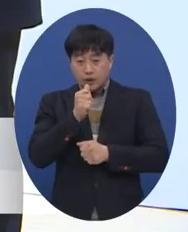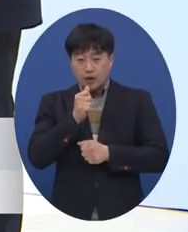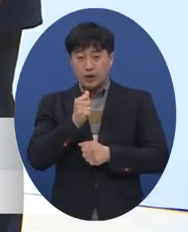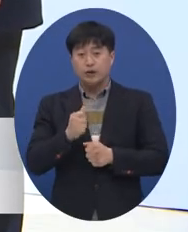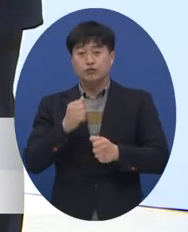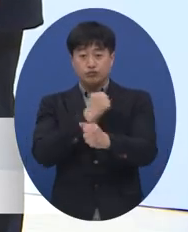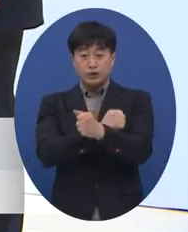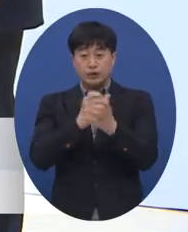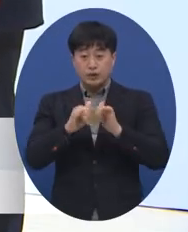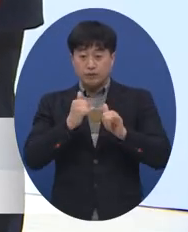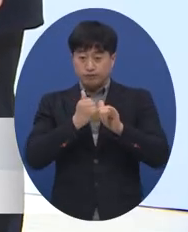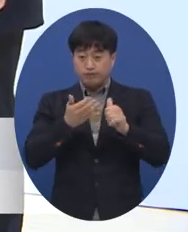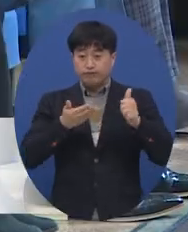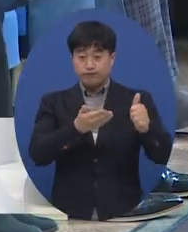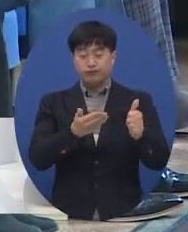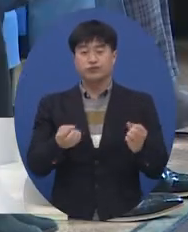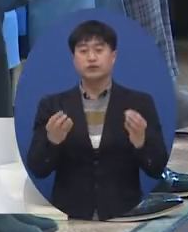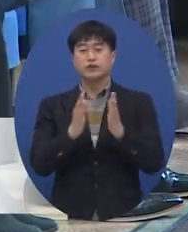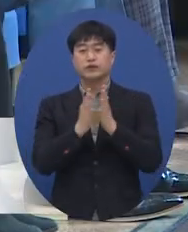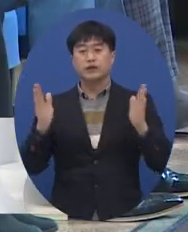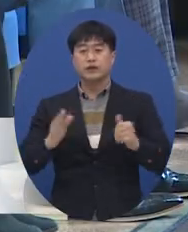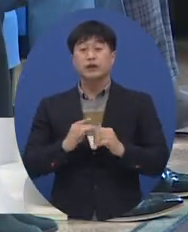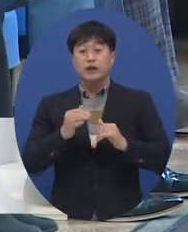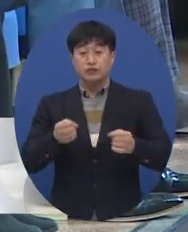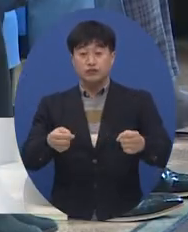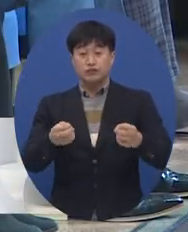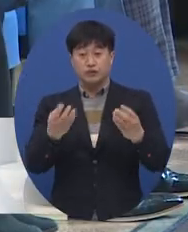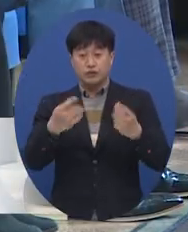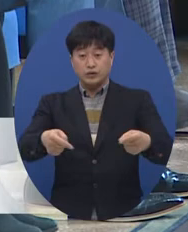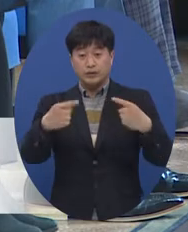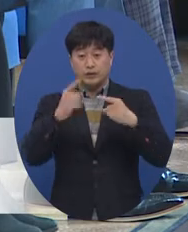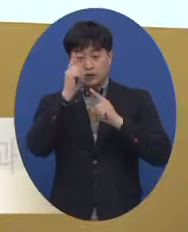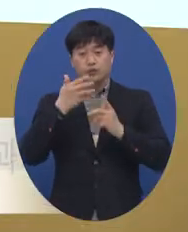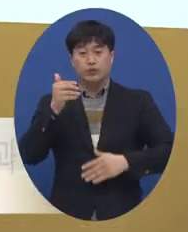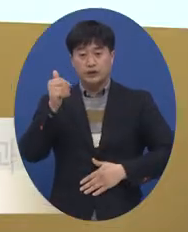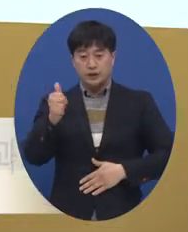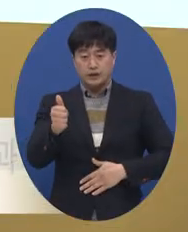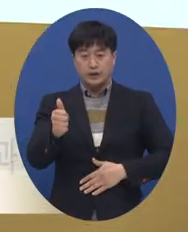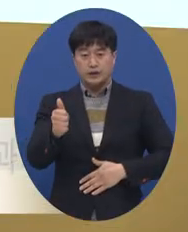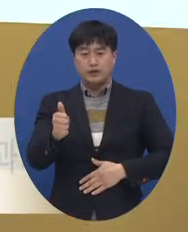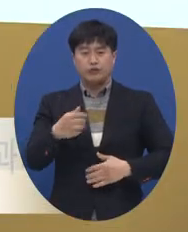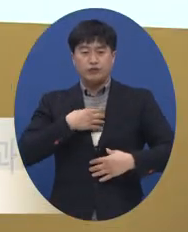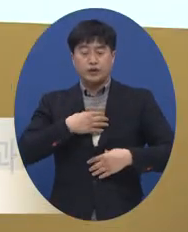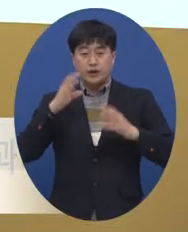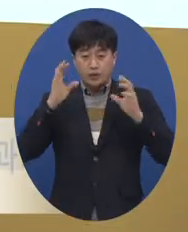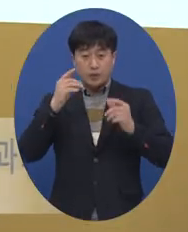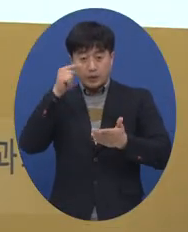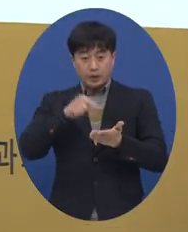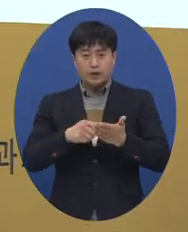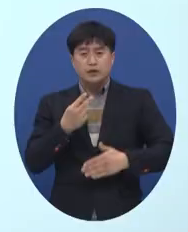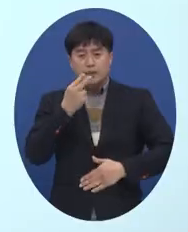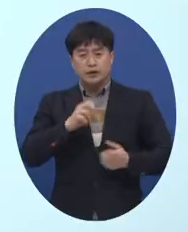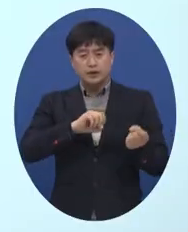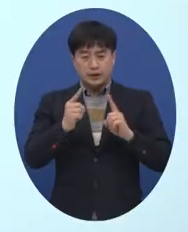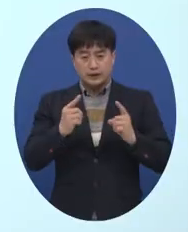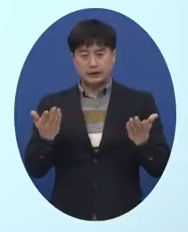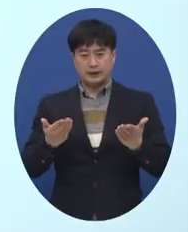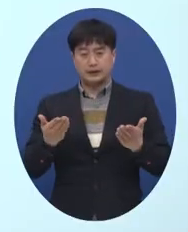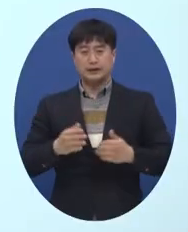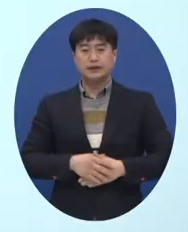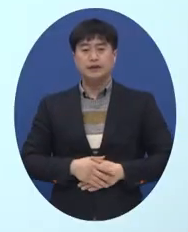통일장 유공자 시상식이 진행됐습니다. 이날 행사에 참석한 이재명 경기도지사는 위기아동 발굴은 생명을 살리는